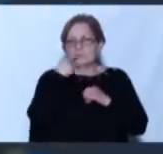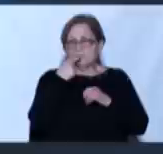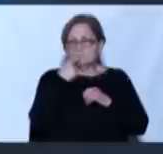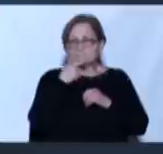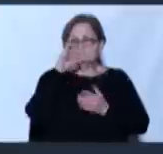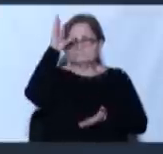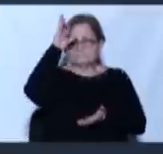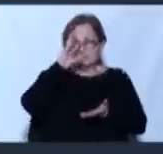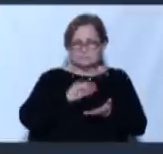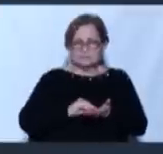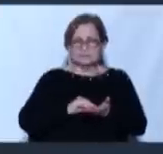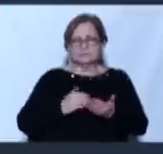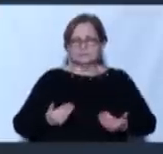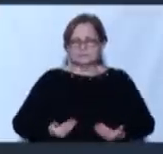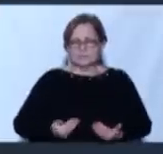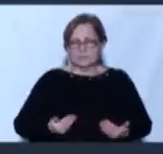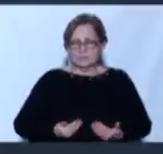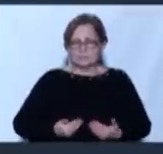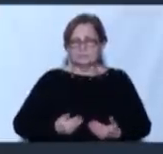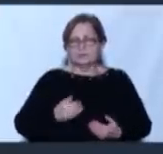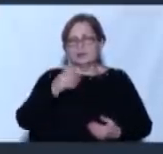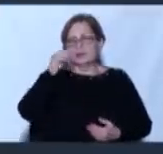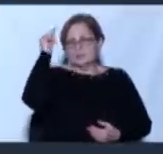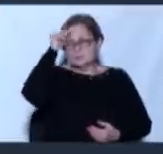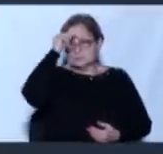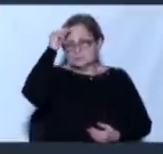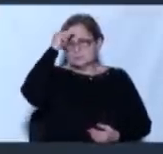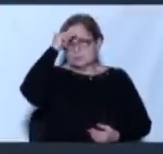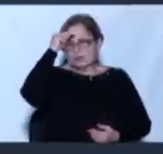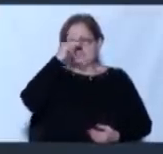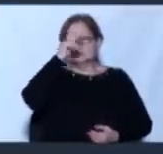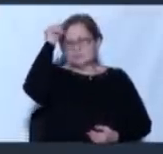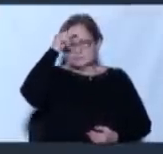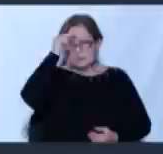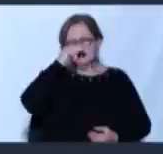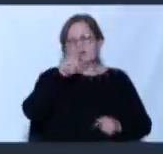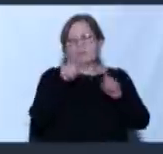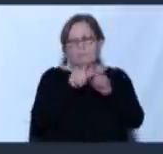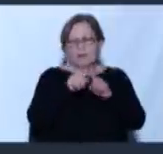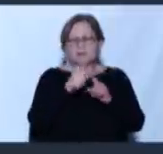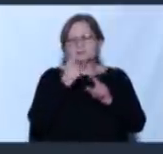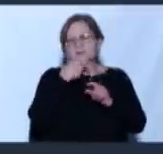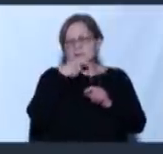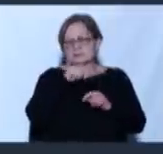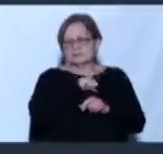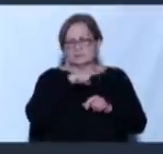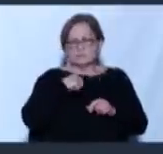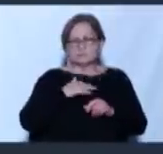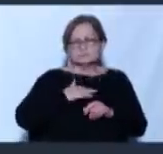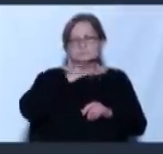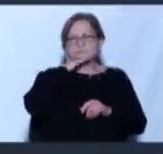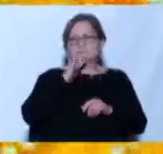მთელი ცხოვრება უსწავლა შეალიაო, ეს არის ამბავი და ბოლოს მაინც ამობდაო, რომ არაფრის მცოდნე მე არა ვარო. რა საკურველი, ესეც